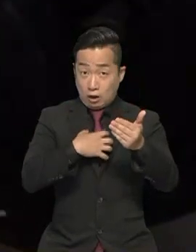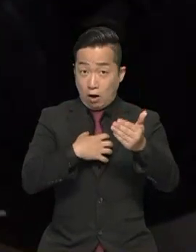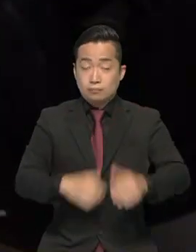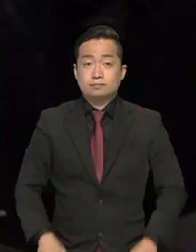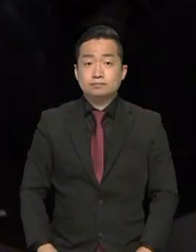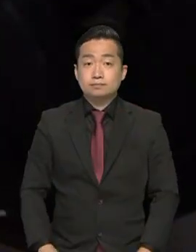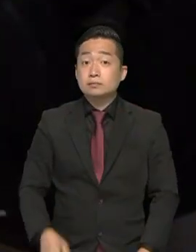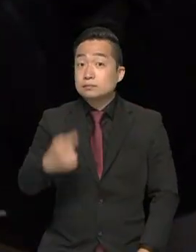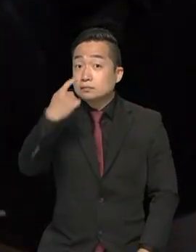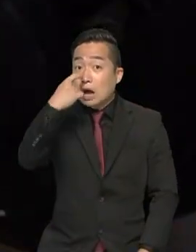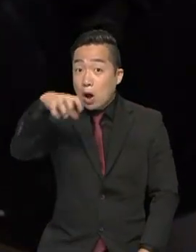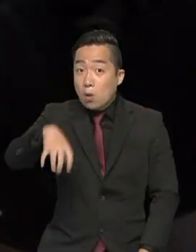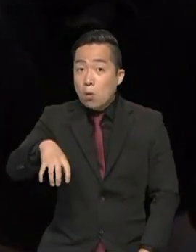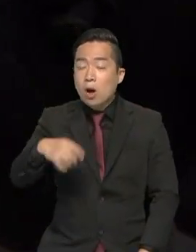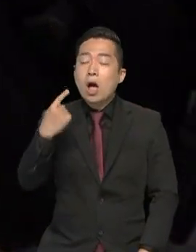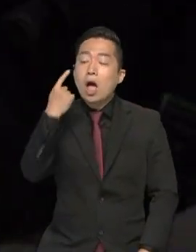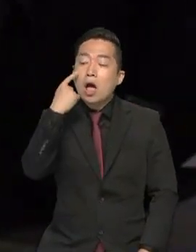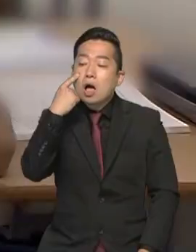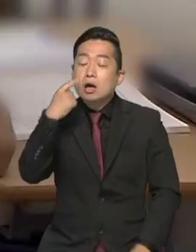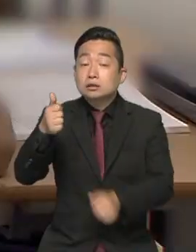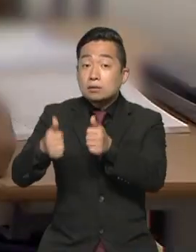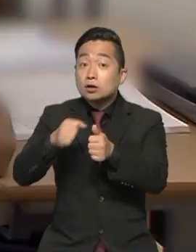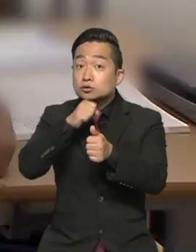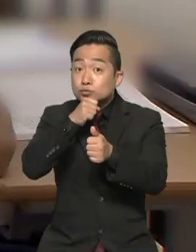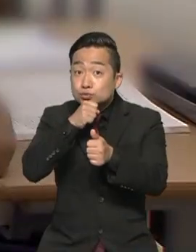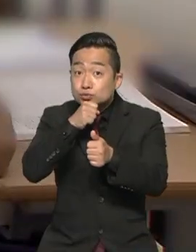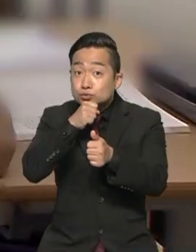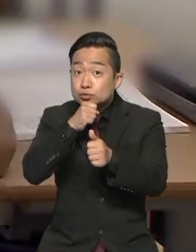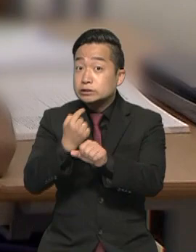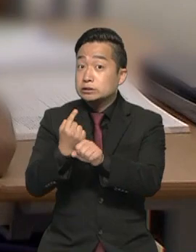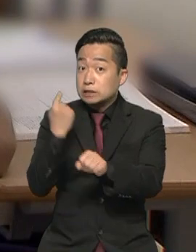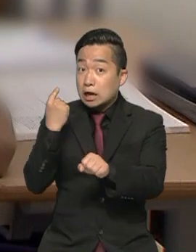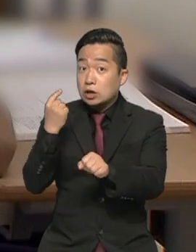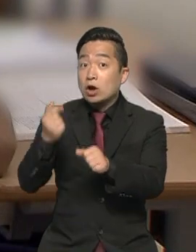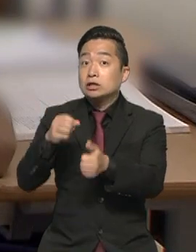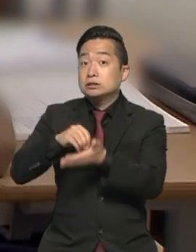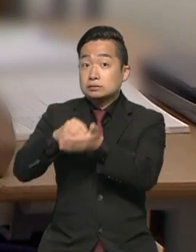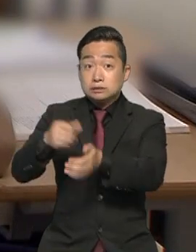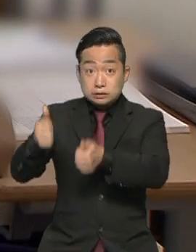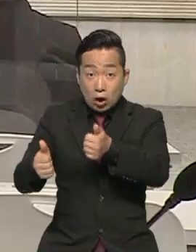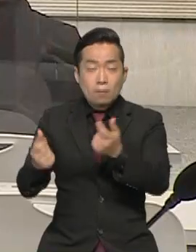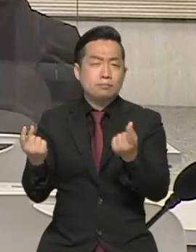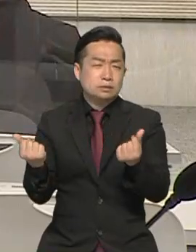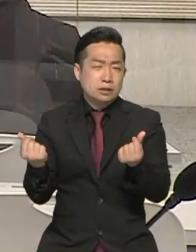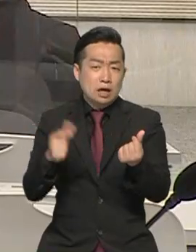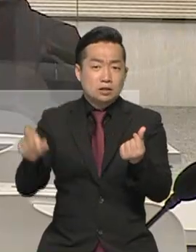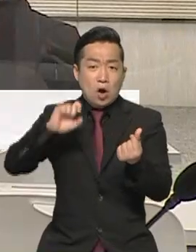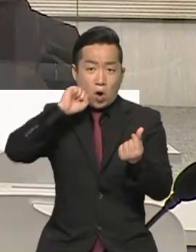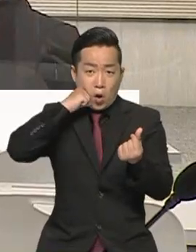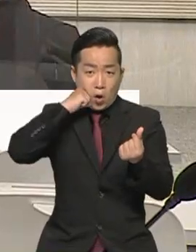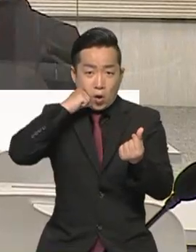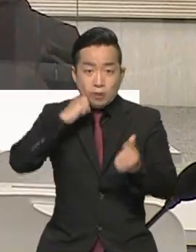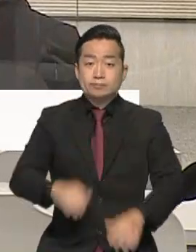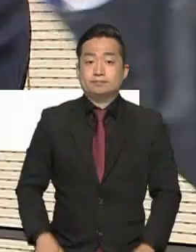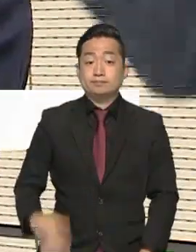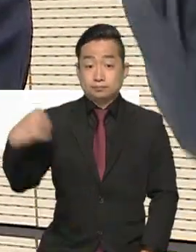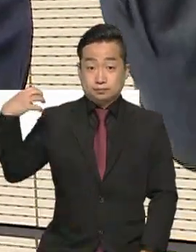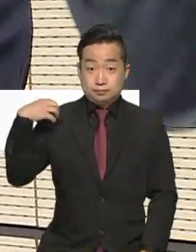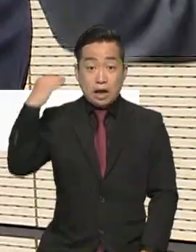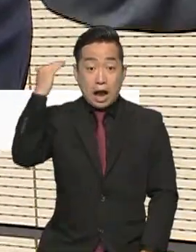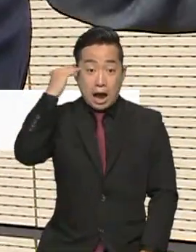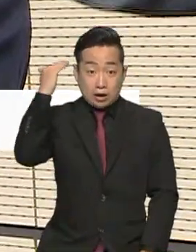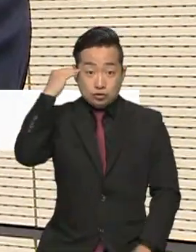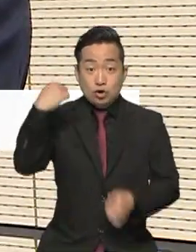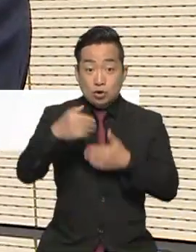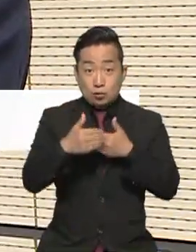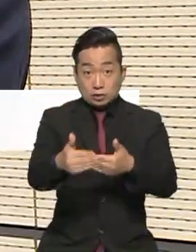입시학원도 가채점 결과 지난해 수능과 비슷하거나 오히려 어려웠다고 분석했습니다. 출제기관인